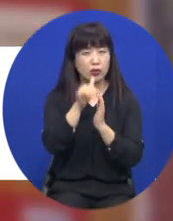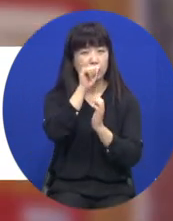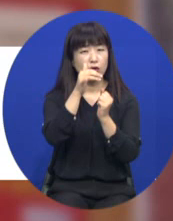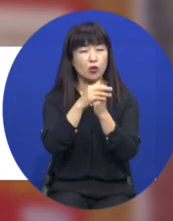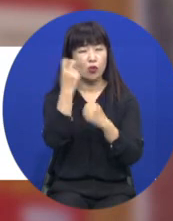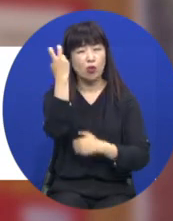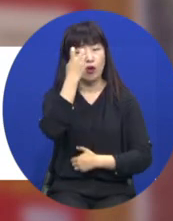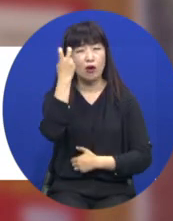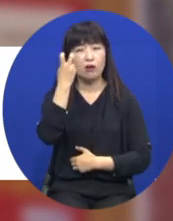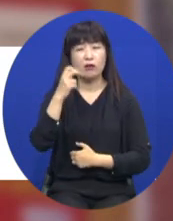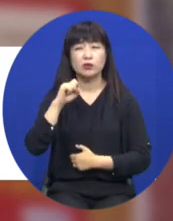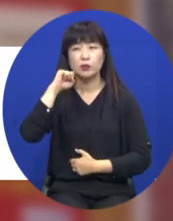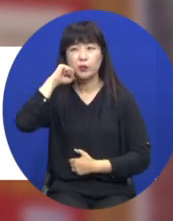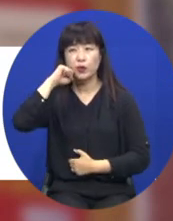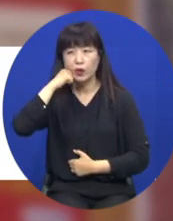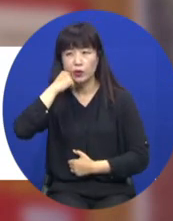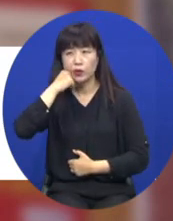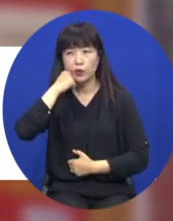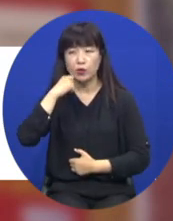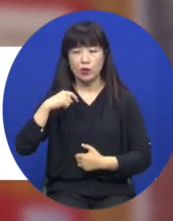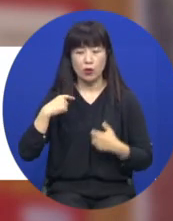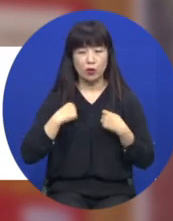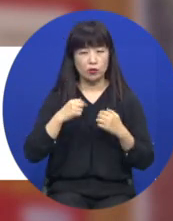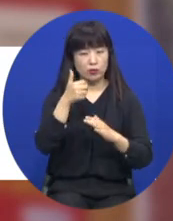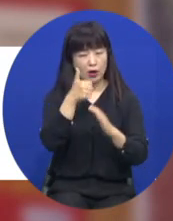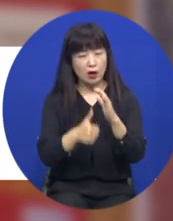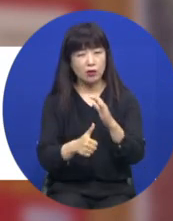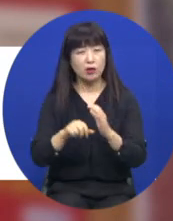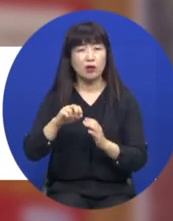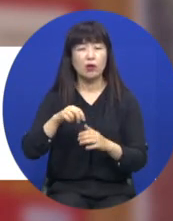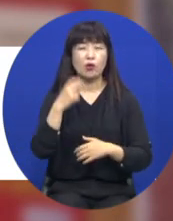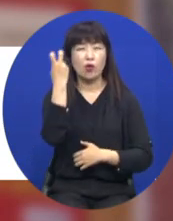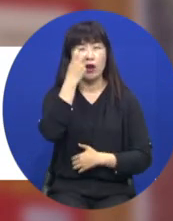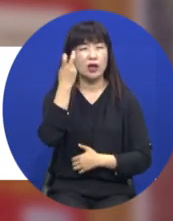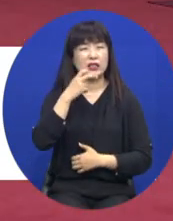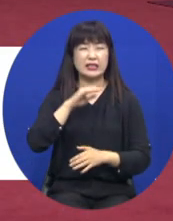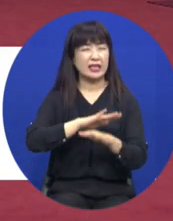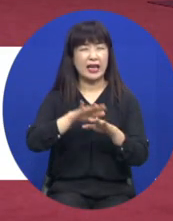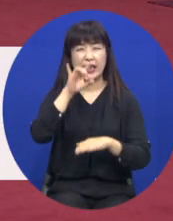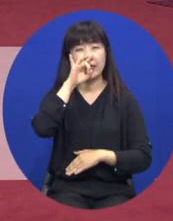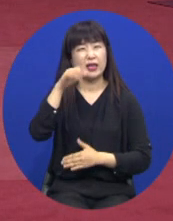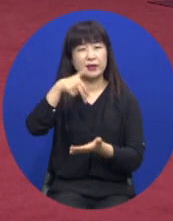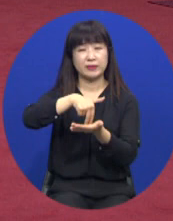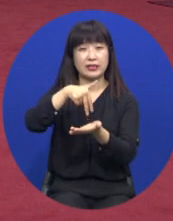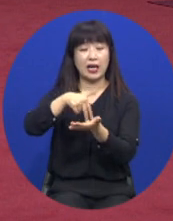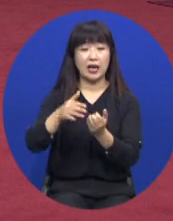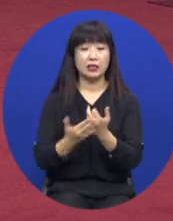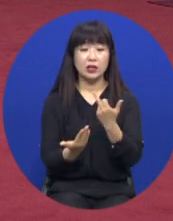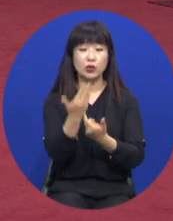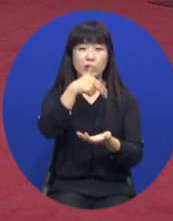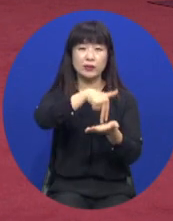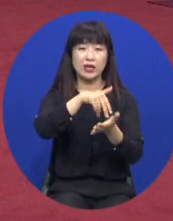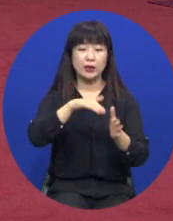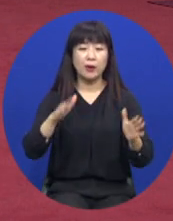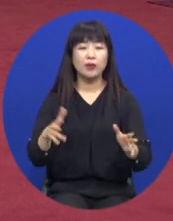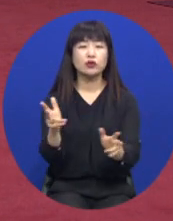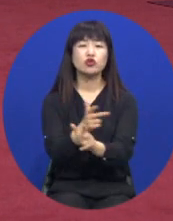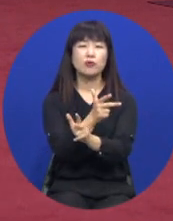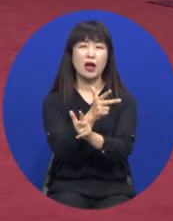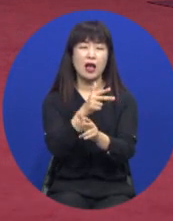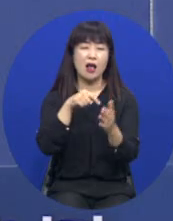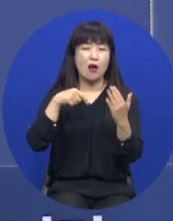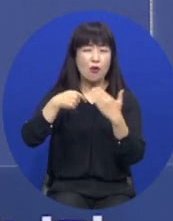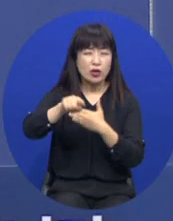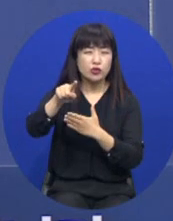관리가 탕 안에 하고 이 탈의실 같은 데는 지금 관리가 거의 잘 안 되는 편이죠. 제주도는 이번 주말 외출과